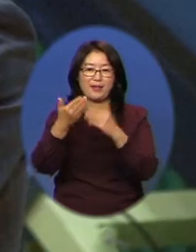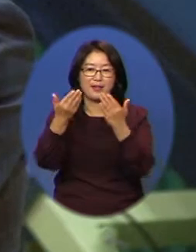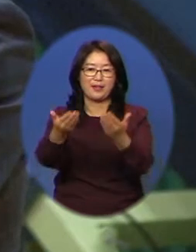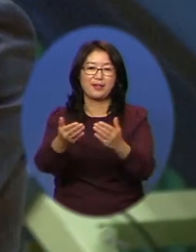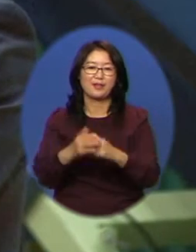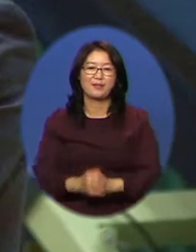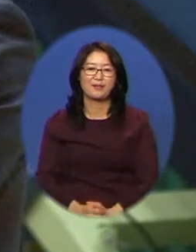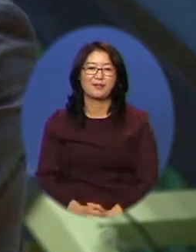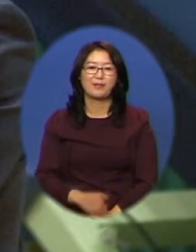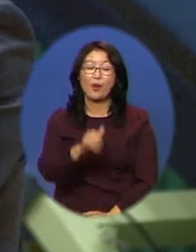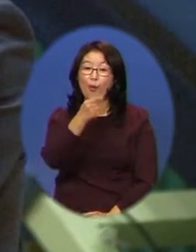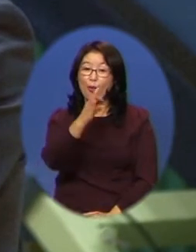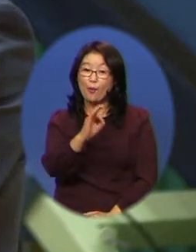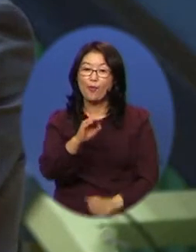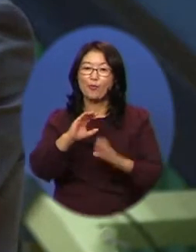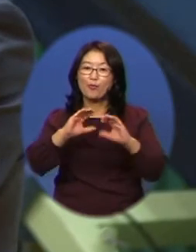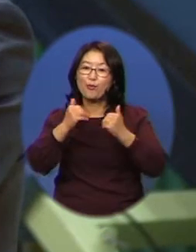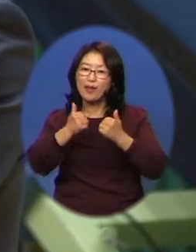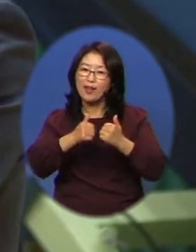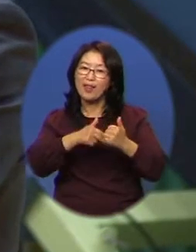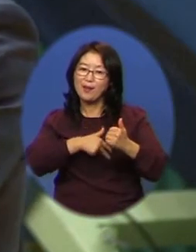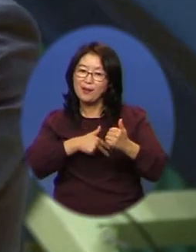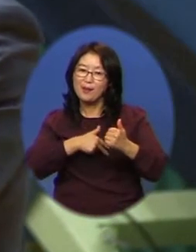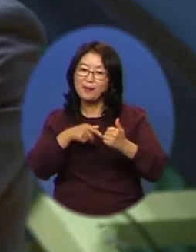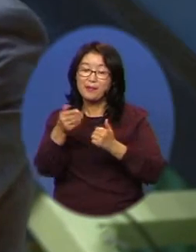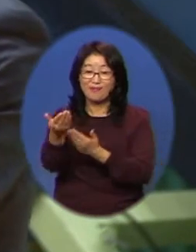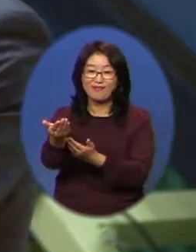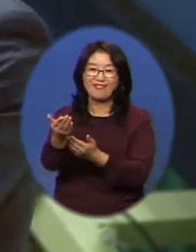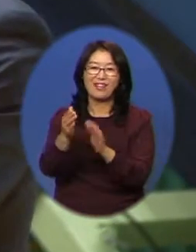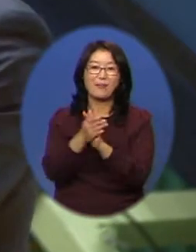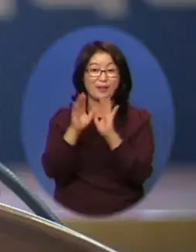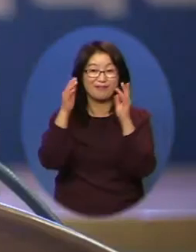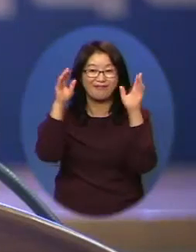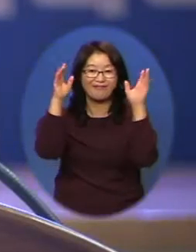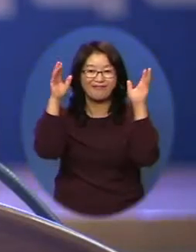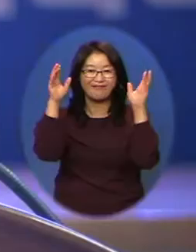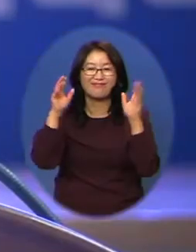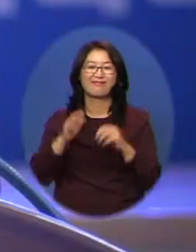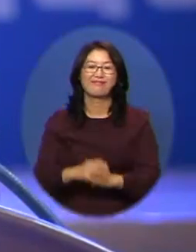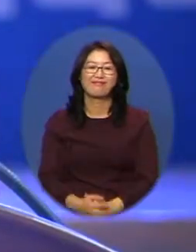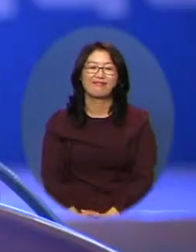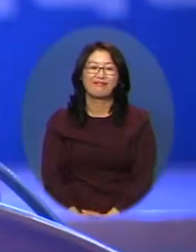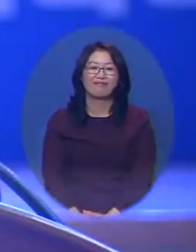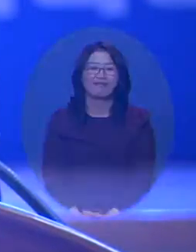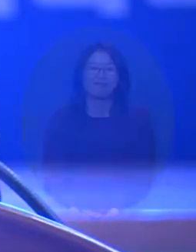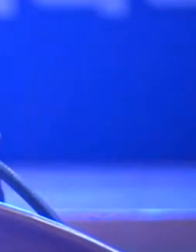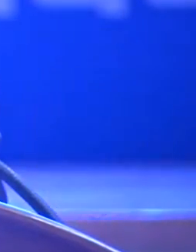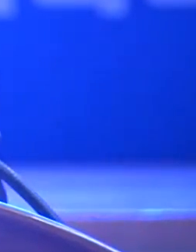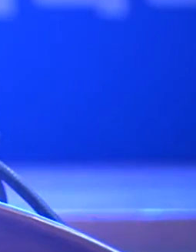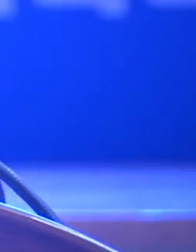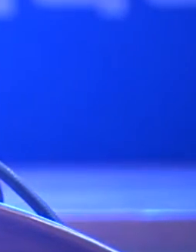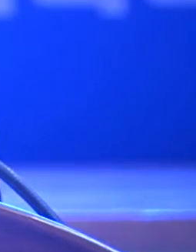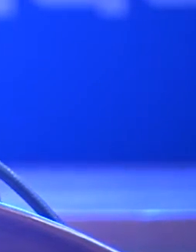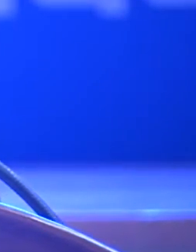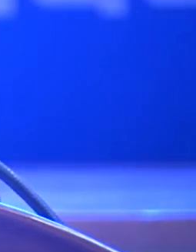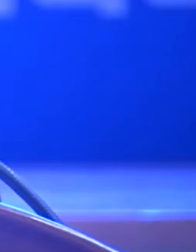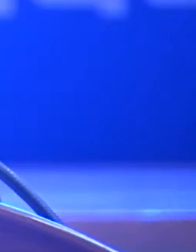우리 홍문표 국회의원님께 큰 박수 한번 부탁드리겠습니다.